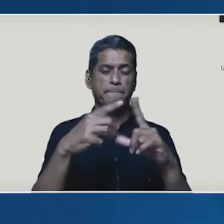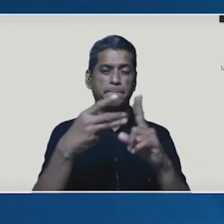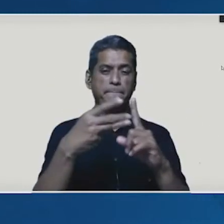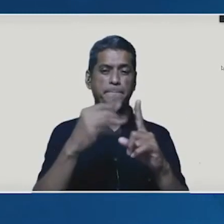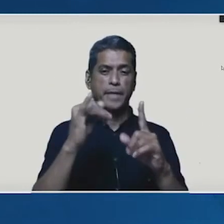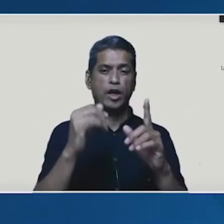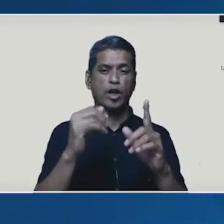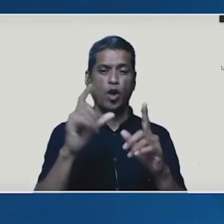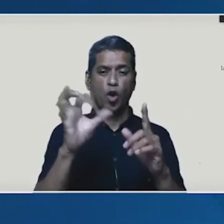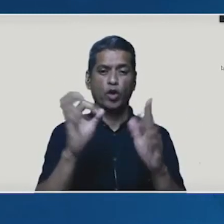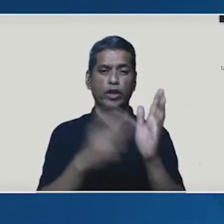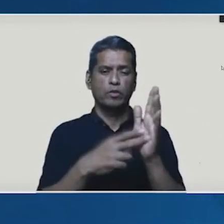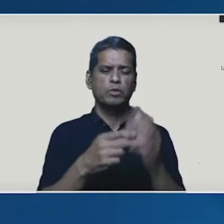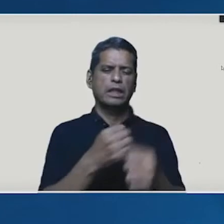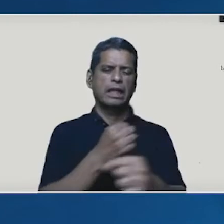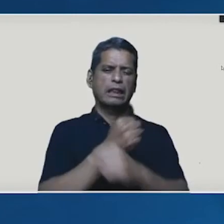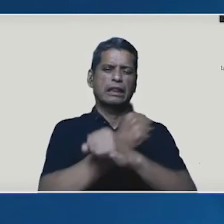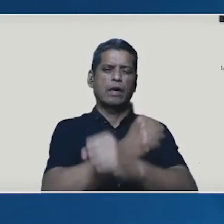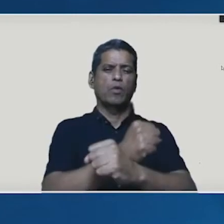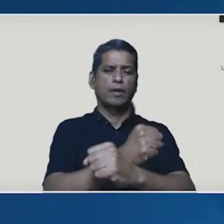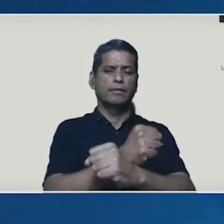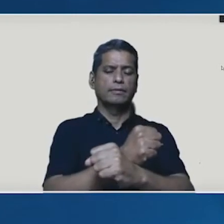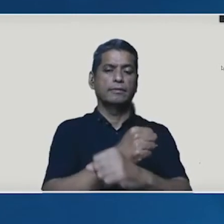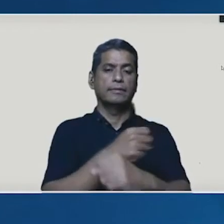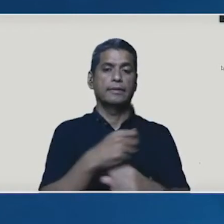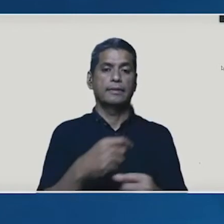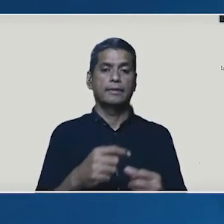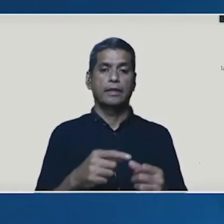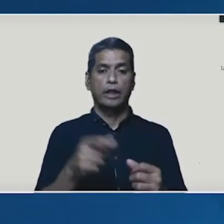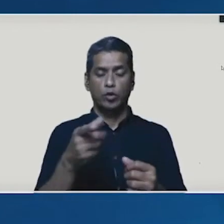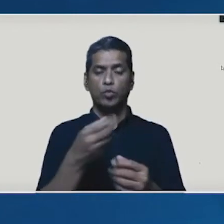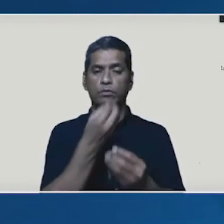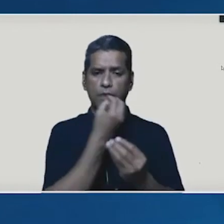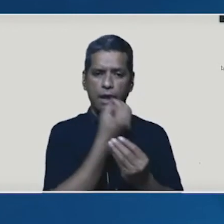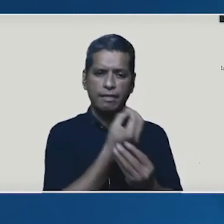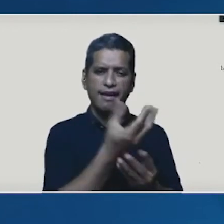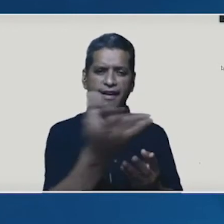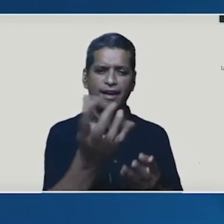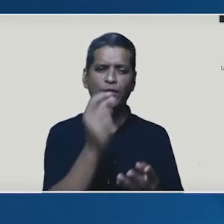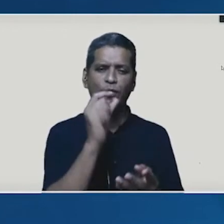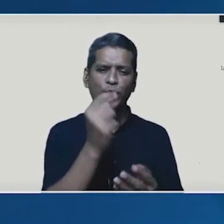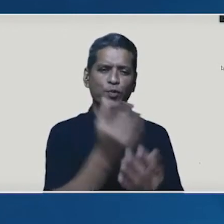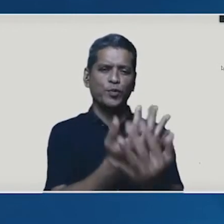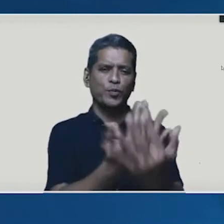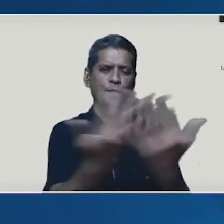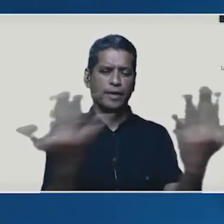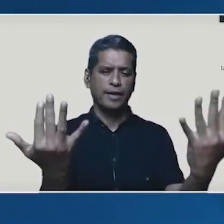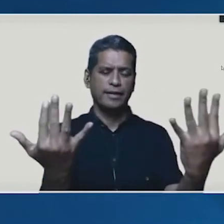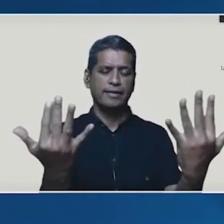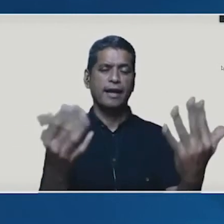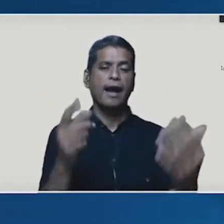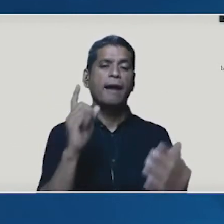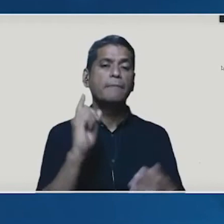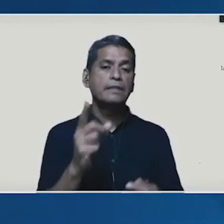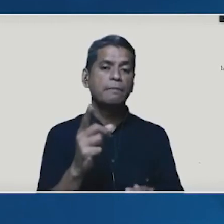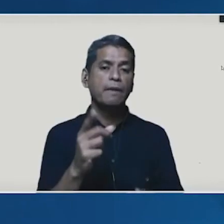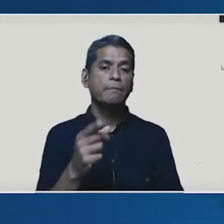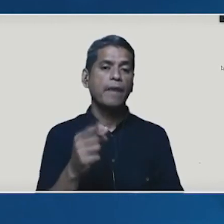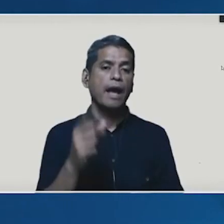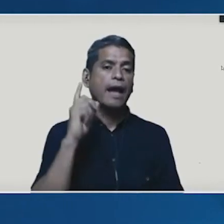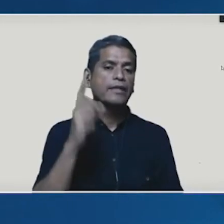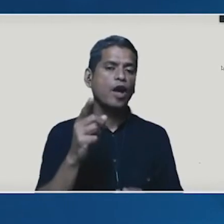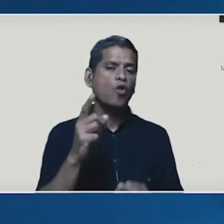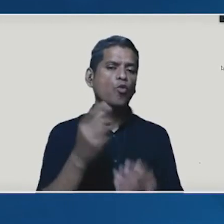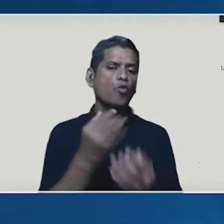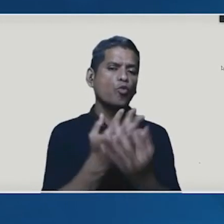itu diberikan untuk anda dan saya karena di bumi ini ada umat Tuhan Tuhan mau kasih tahu bahwa